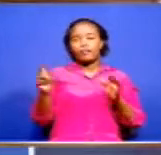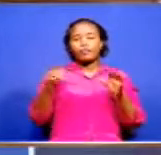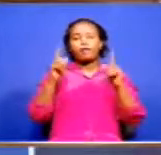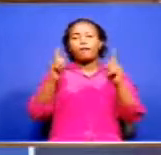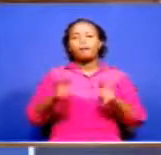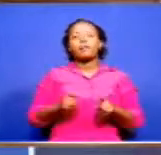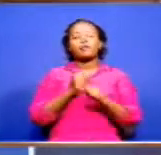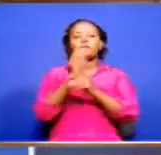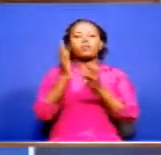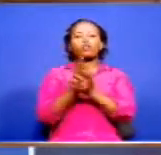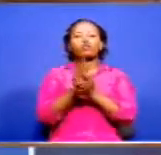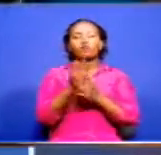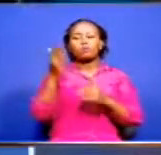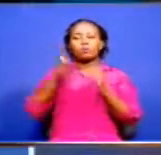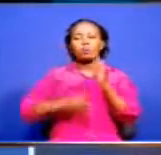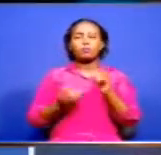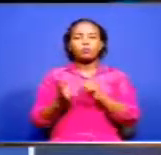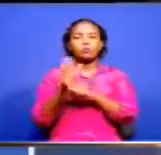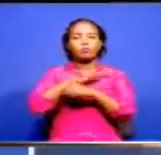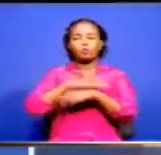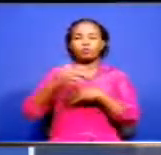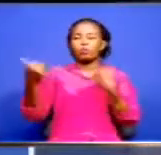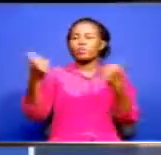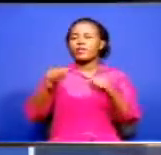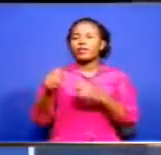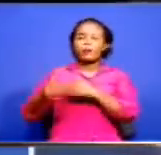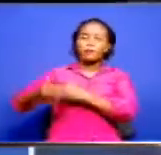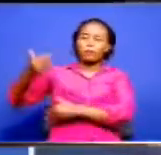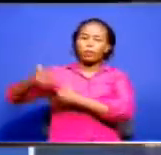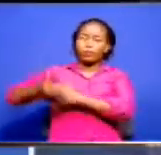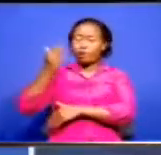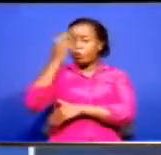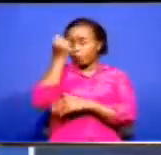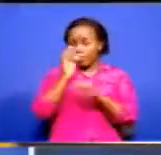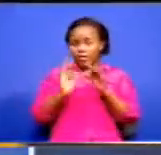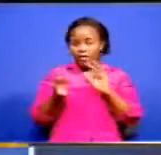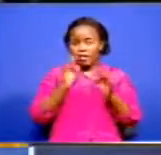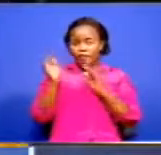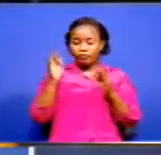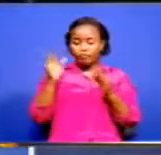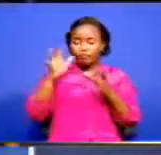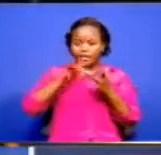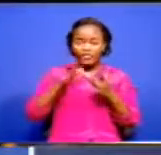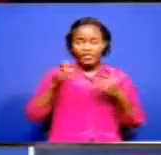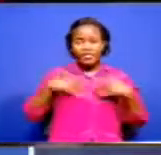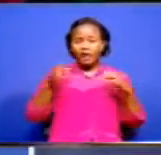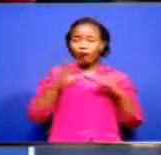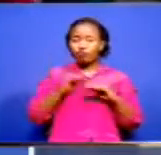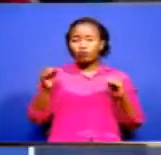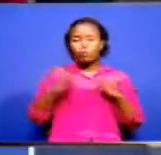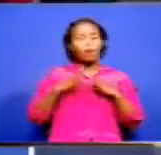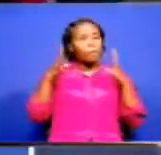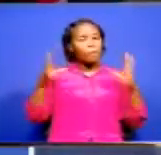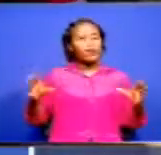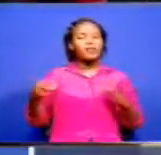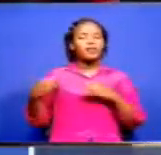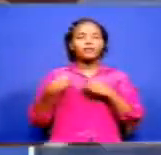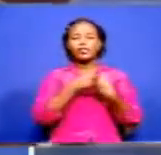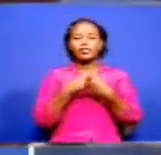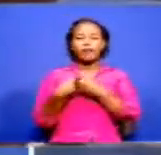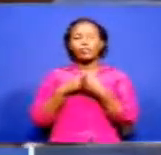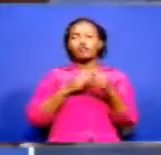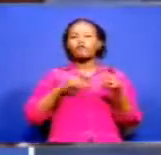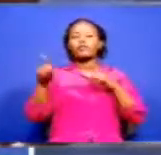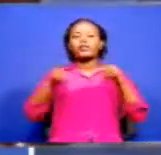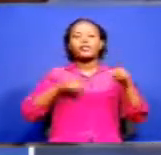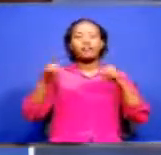vya COVID-19 kutoka kila taifa. Walisema kukosa kuyainisha kwa kipimo hivyo kumekuwa kizingiti cha biashara na usafiri wa watu kati ya